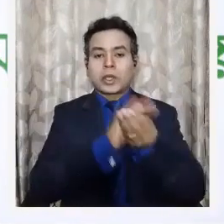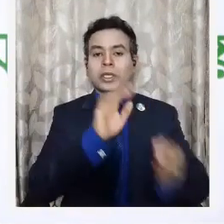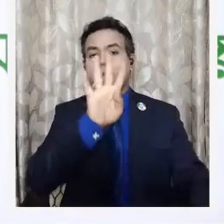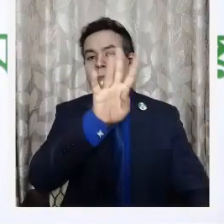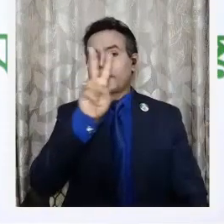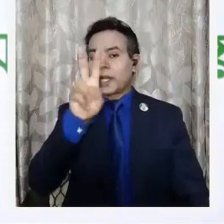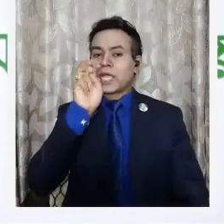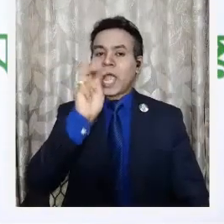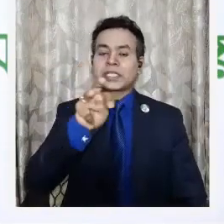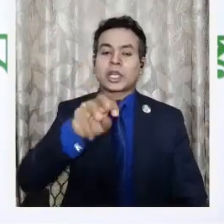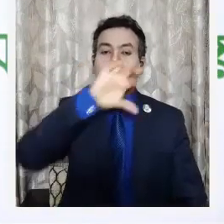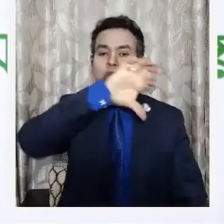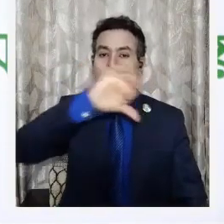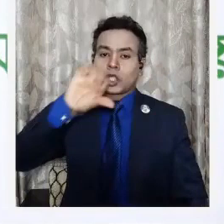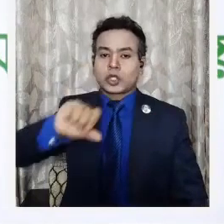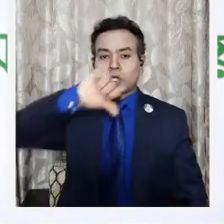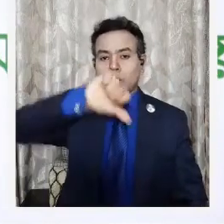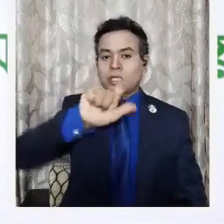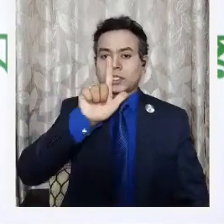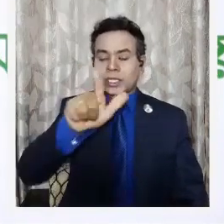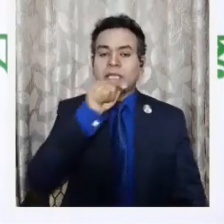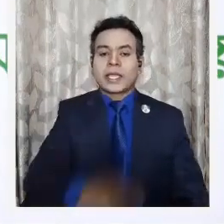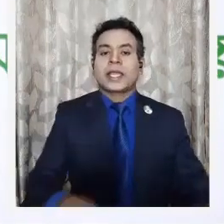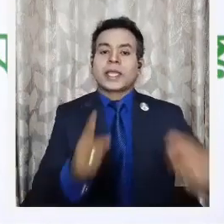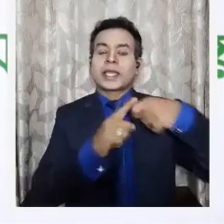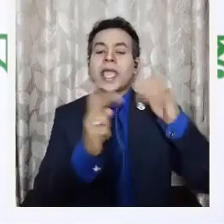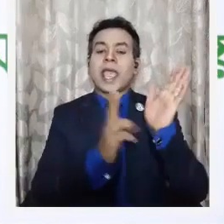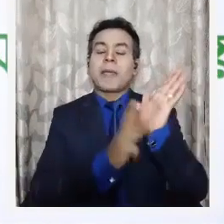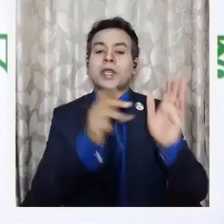সামগ্রী যা মজুদ আছে, মাস্ক